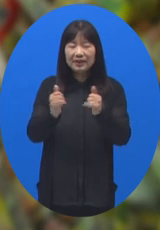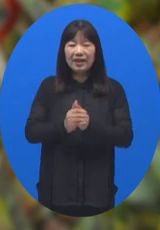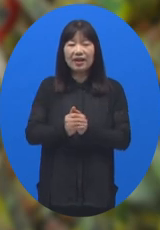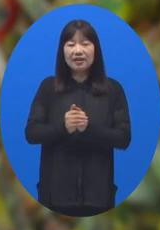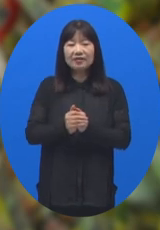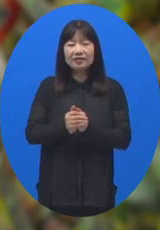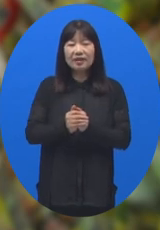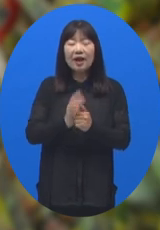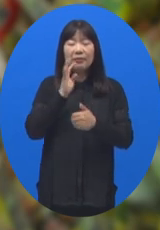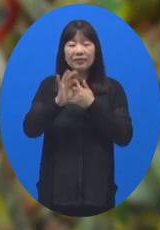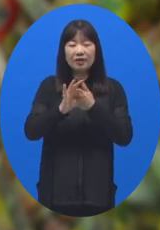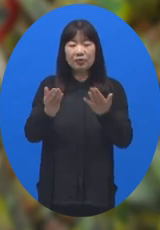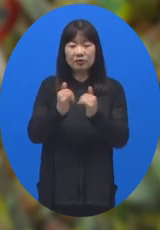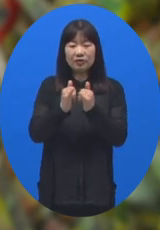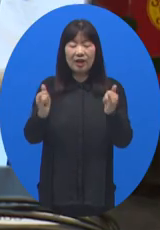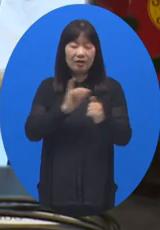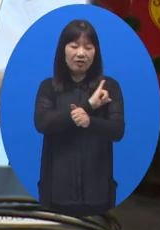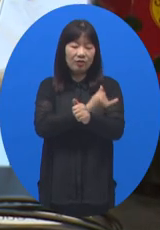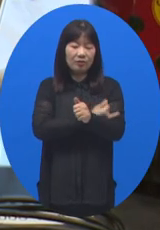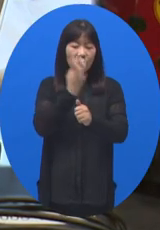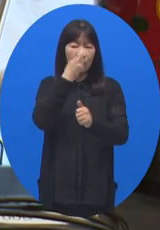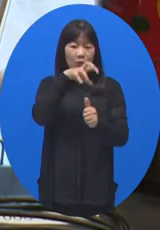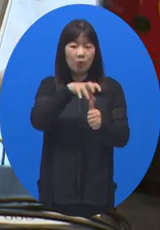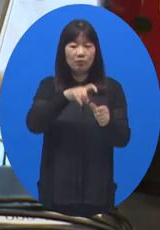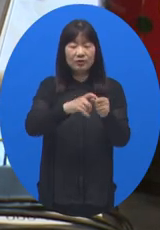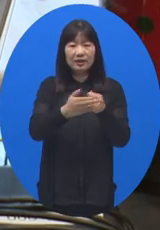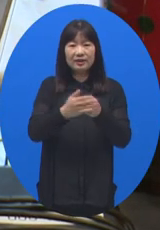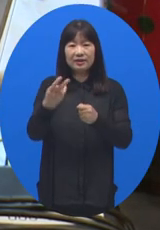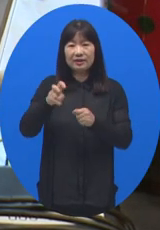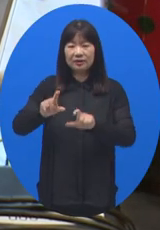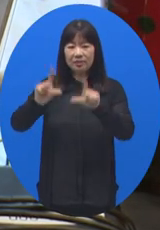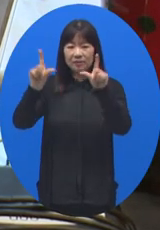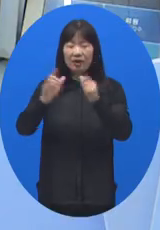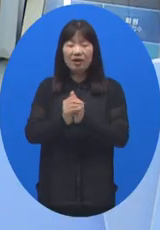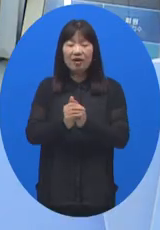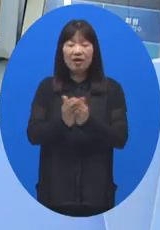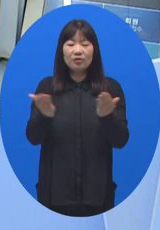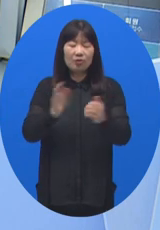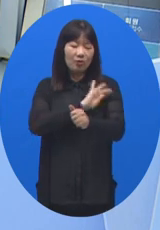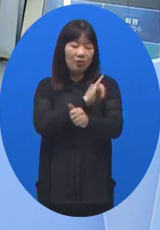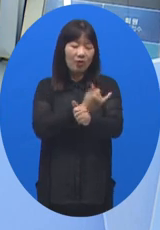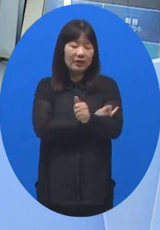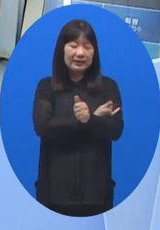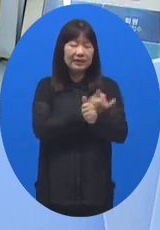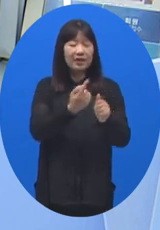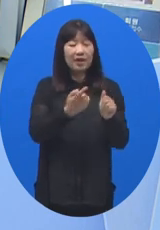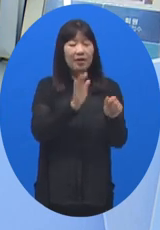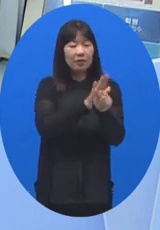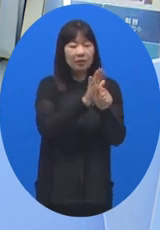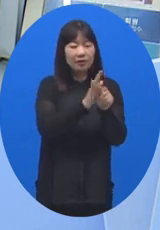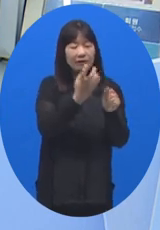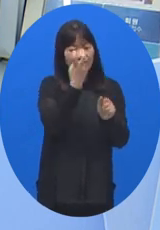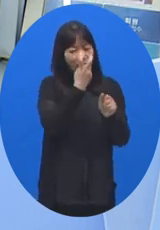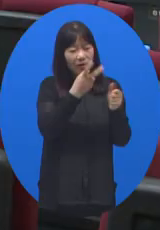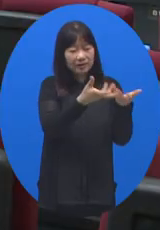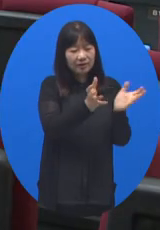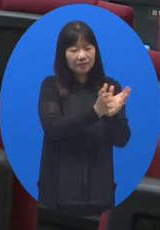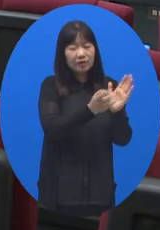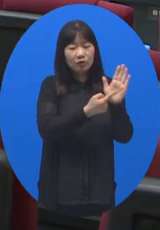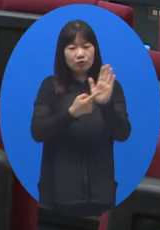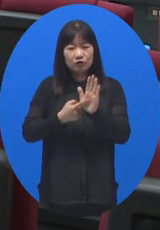노동자의 권익을 보호하기 위해 2020년부터 노동 권익 서포터즈 를 도입해 운영하고 있습니다